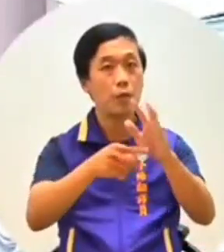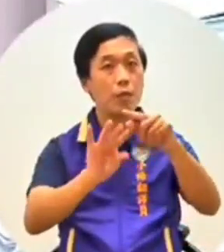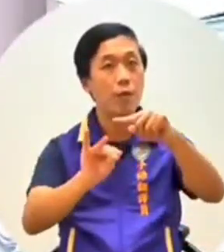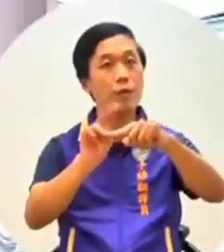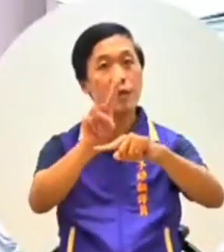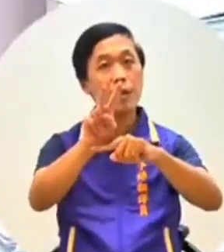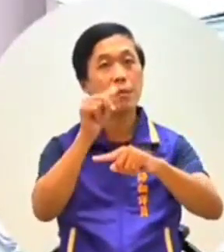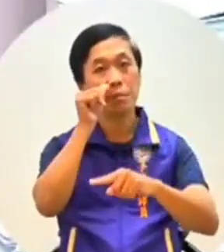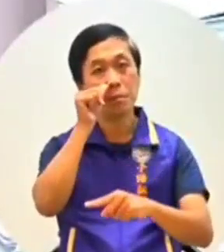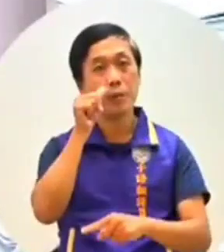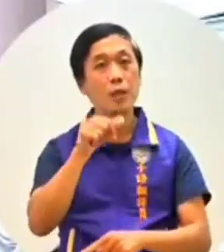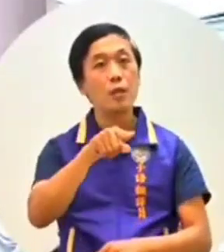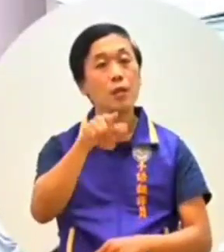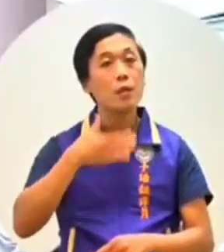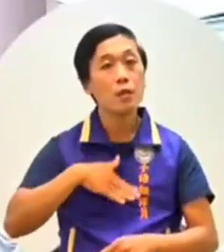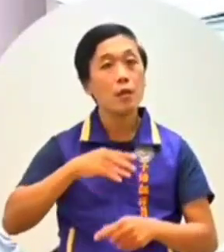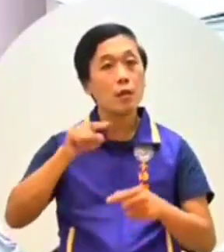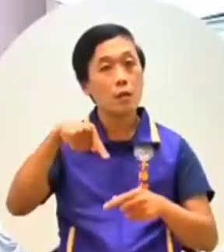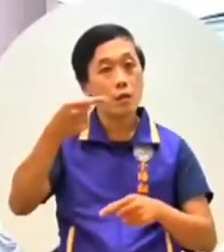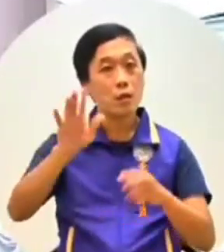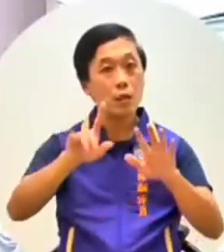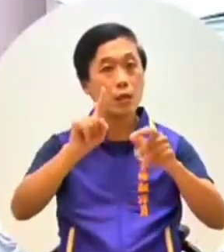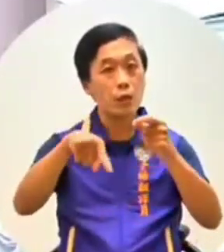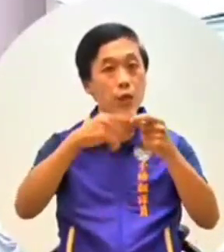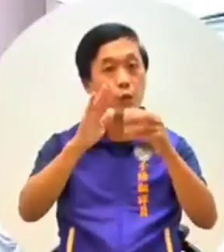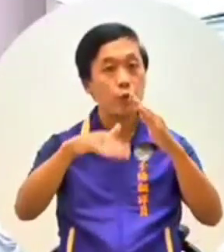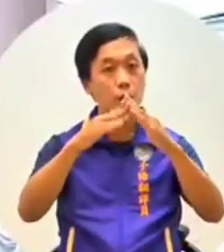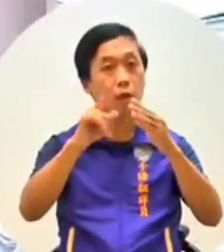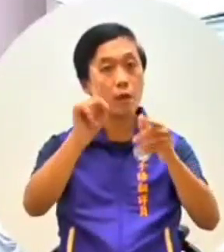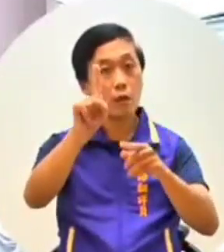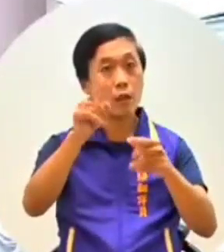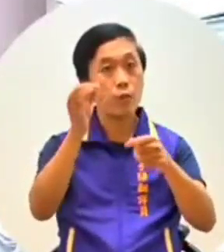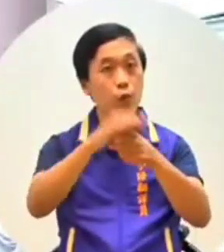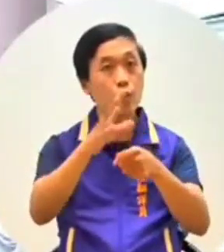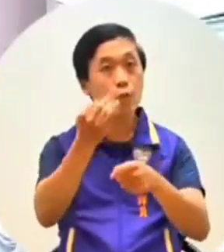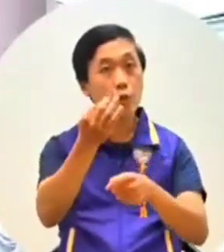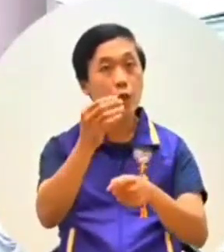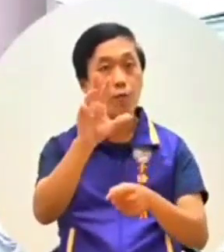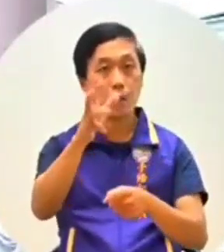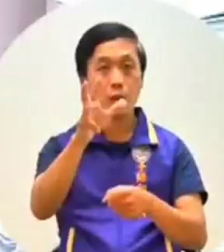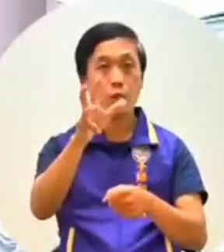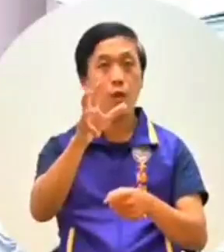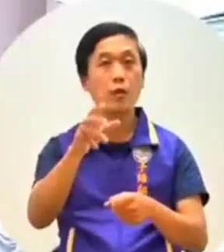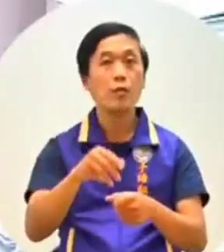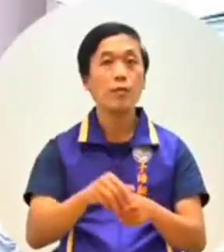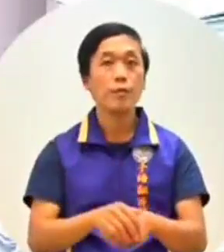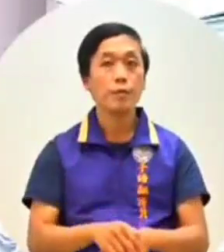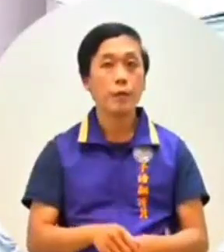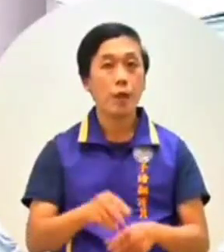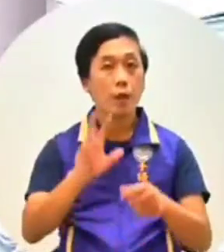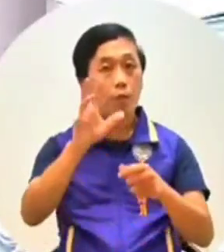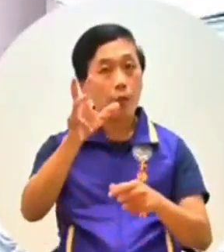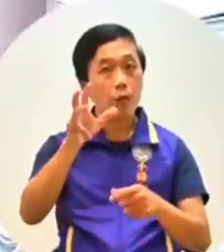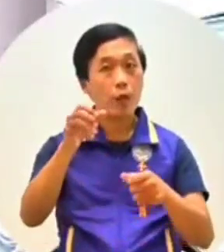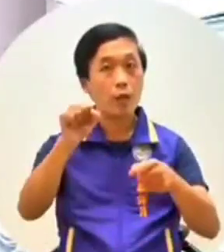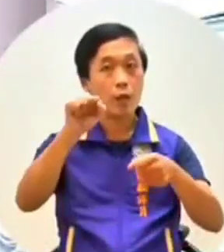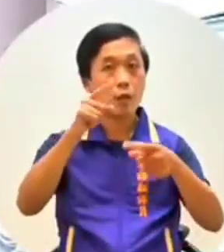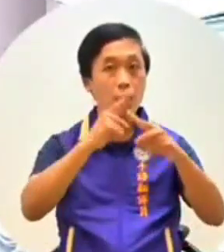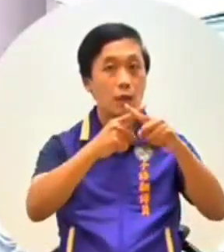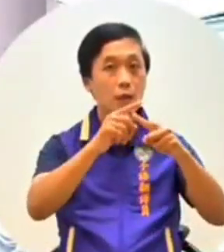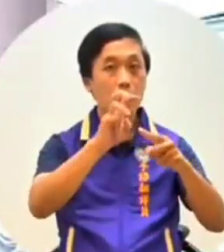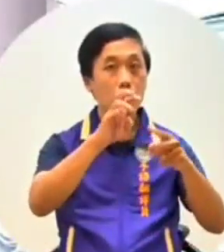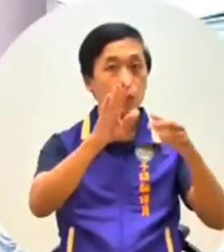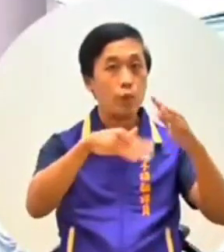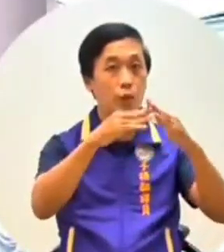已。那你知道现在一个学校补贴多少吗？80万，对不对？那80万你再乘以35个学校，